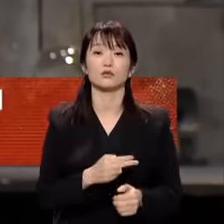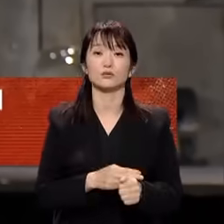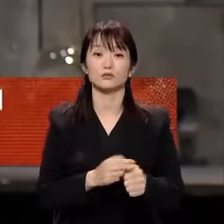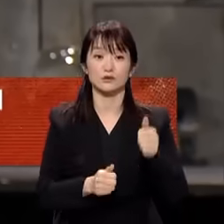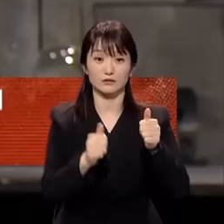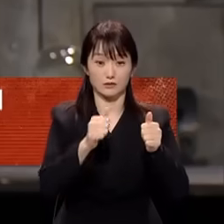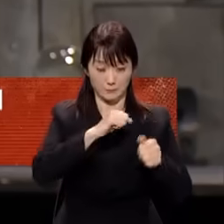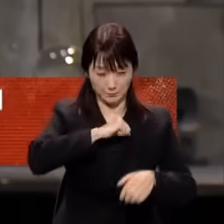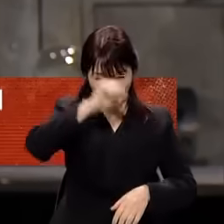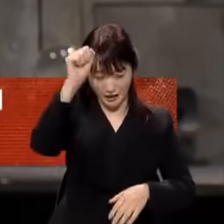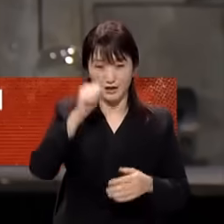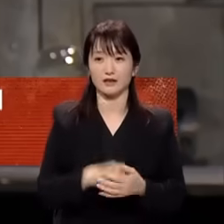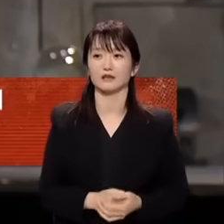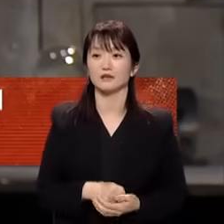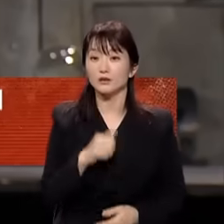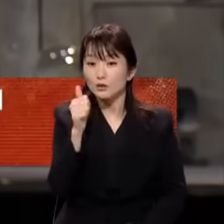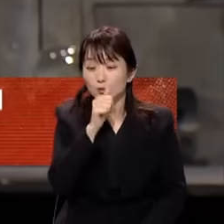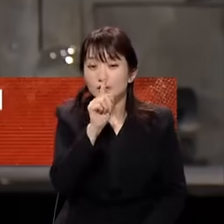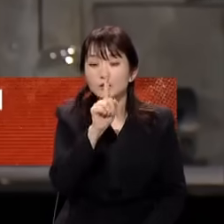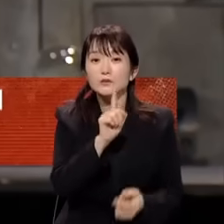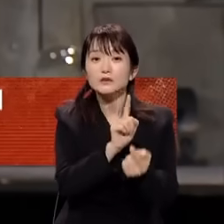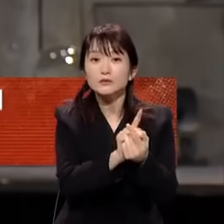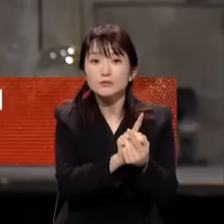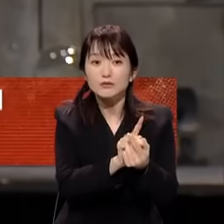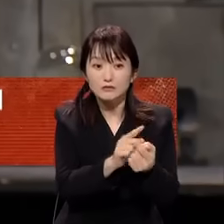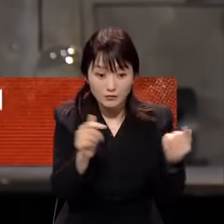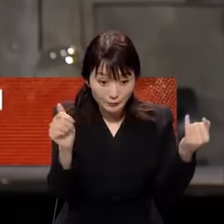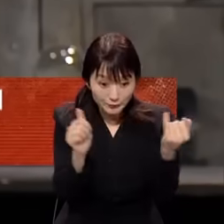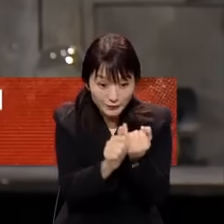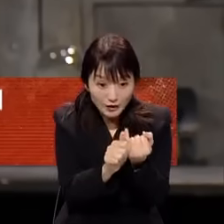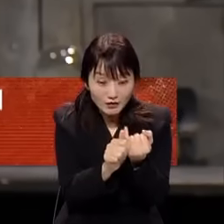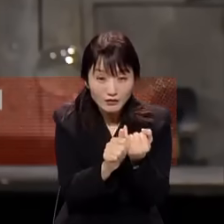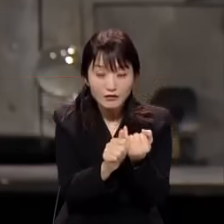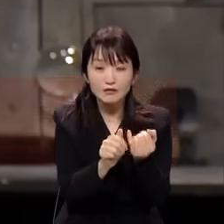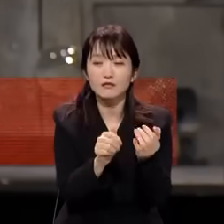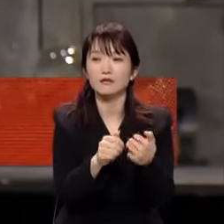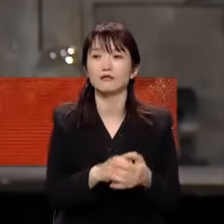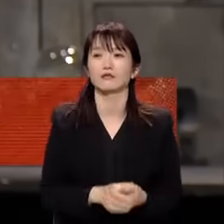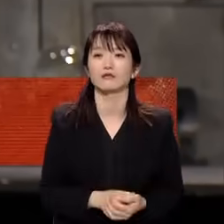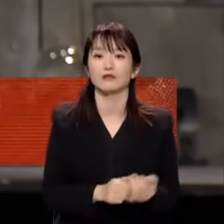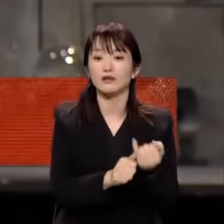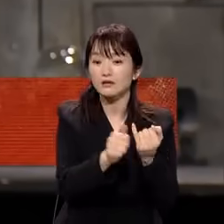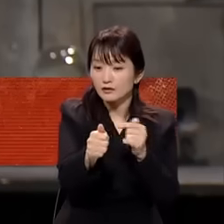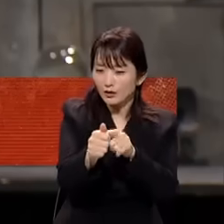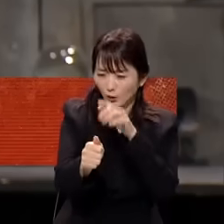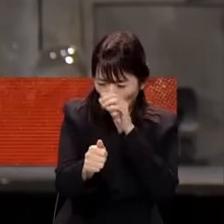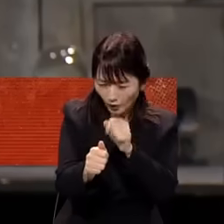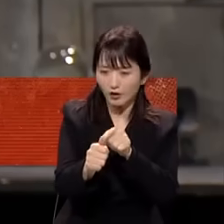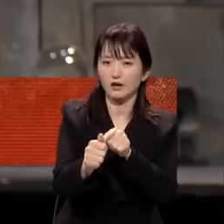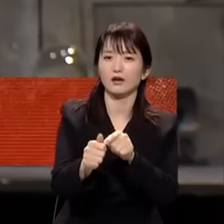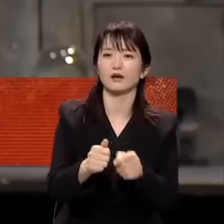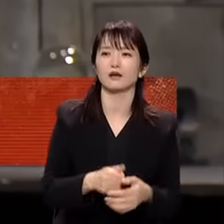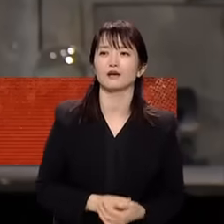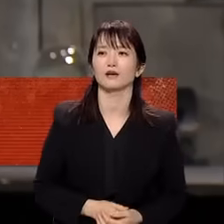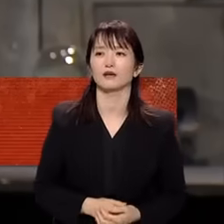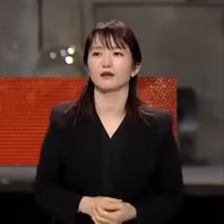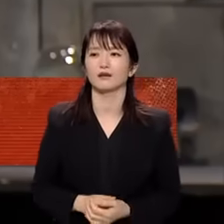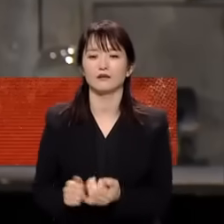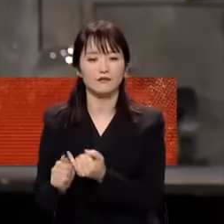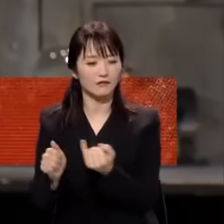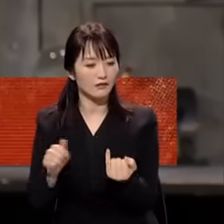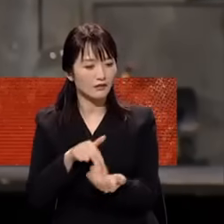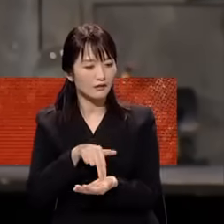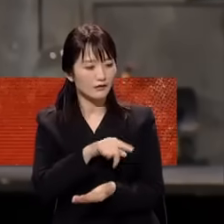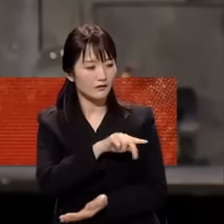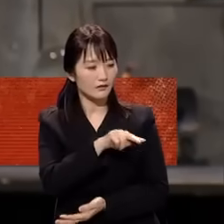붙고 그다음에 소개팅 한번 딱 하더니 결혼을 팍 했는데 또 결혼 상대방이 그렇게 좋은 거예요. 그러니까 이제 아내는 이게